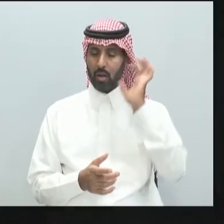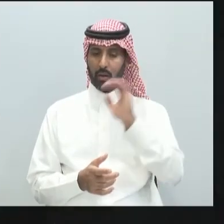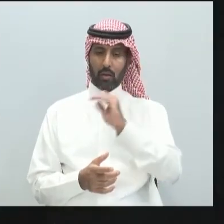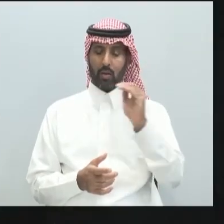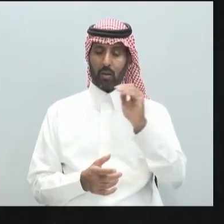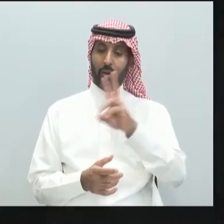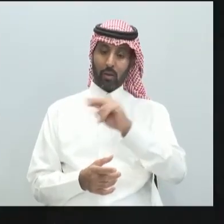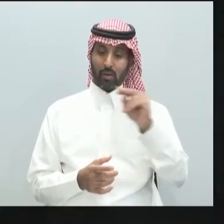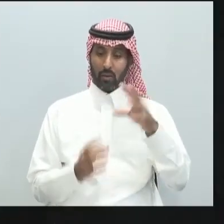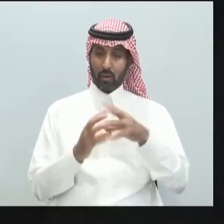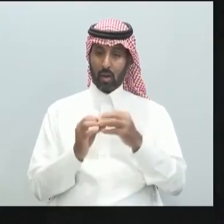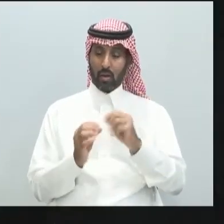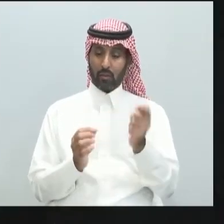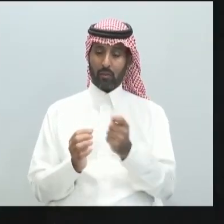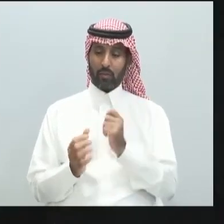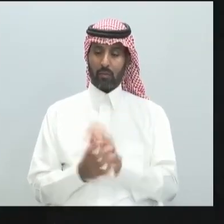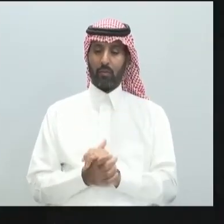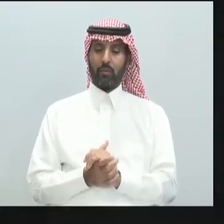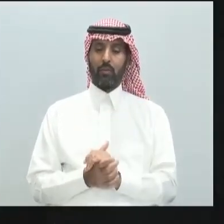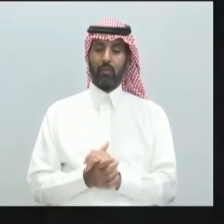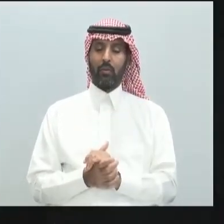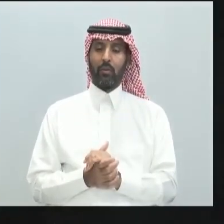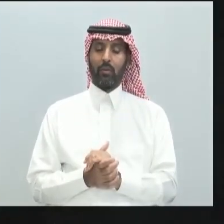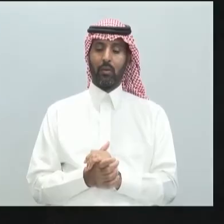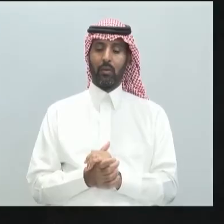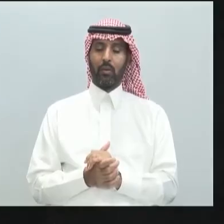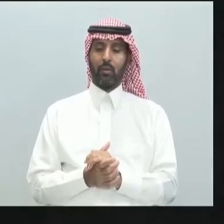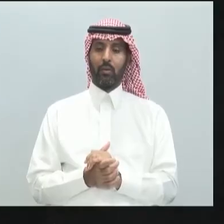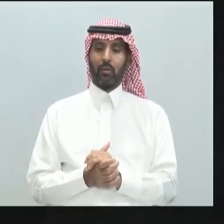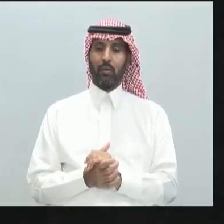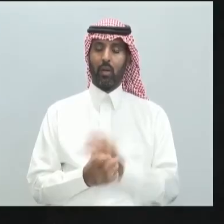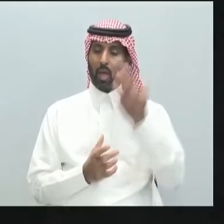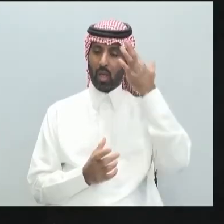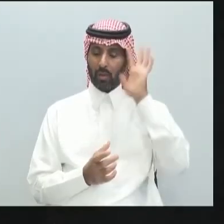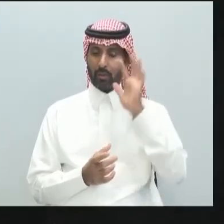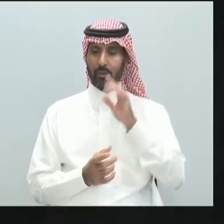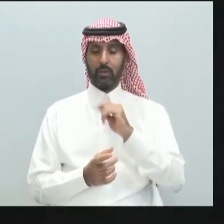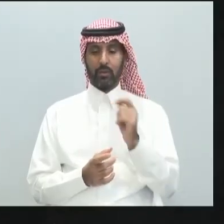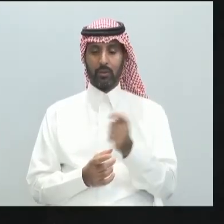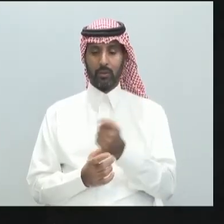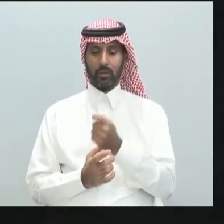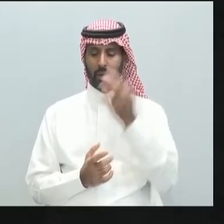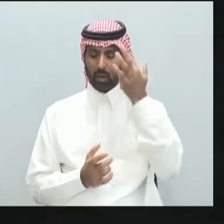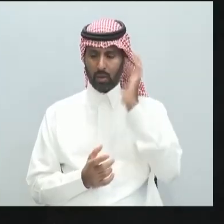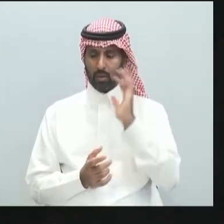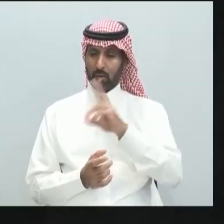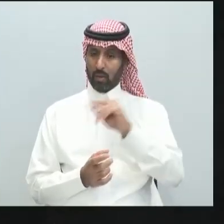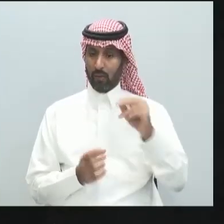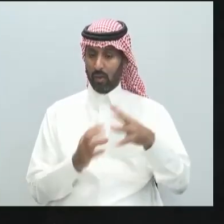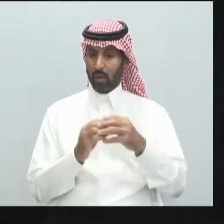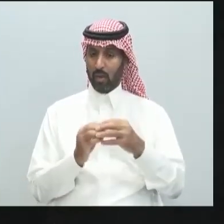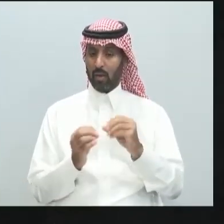ما ظهر امامك الان على الشاشه بامكانك ان تصوغ اجابه بحسب اسلوبك المناسب